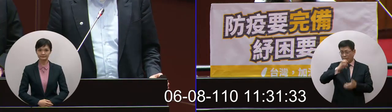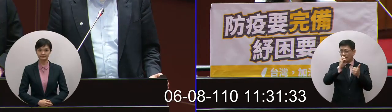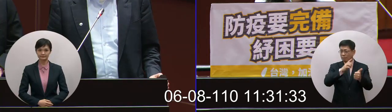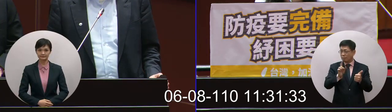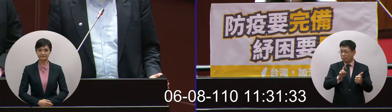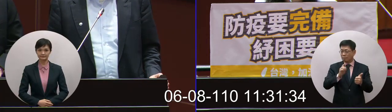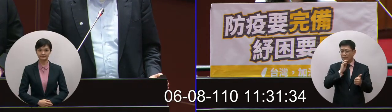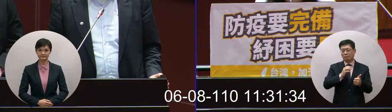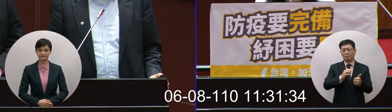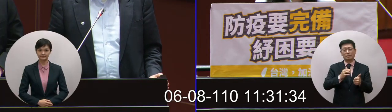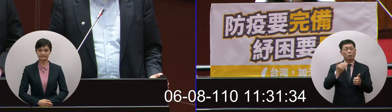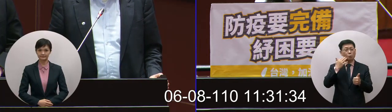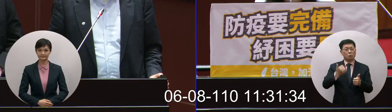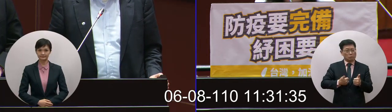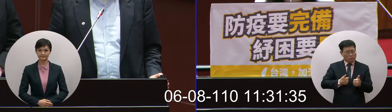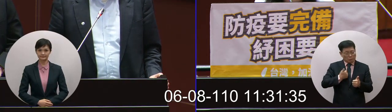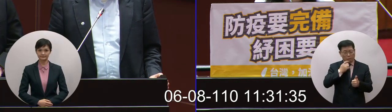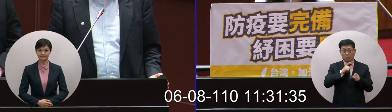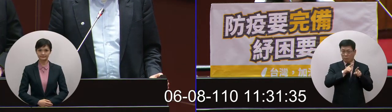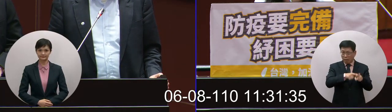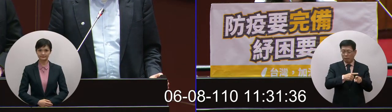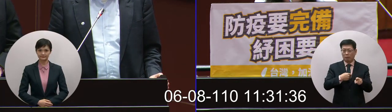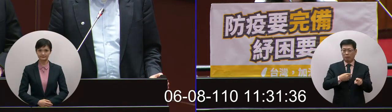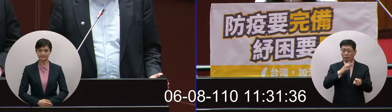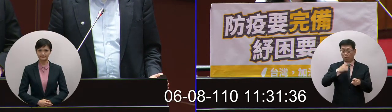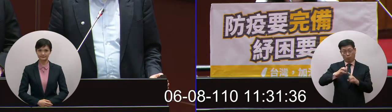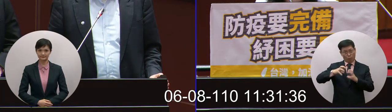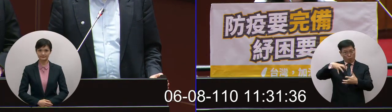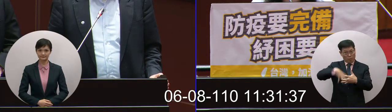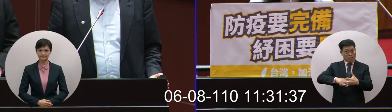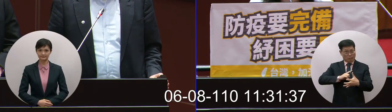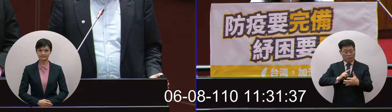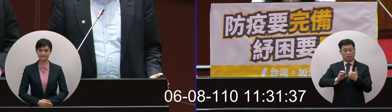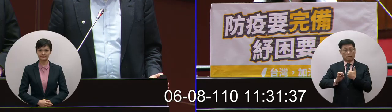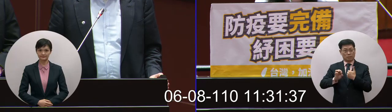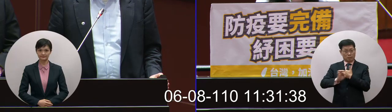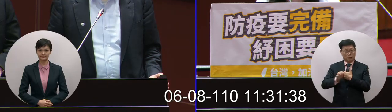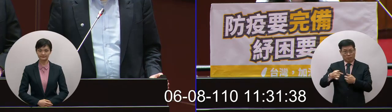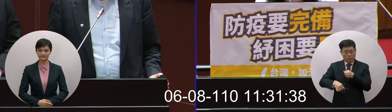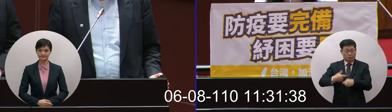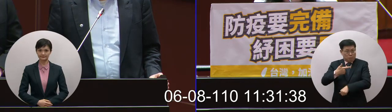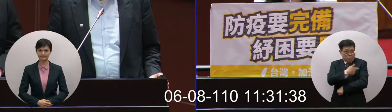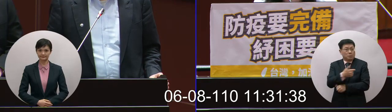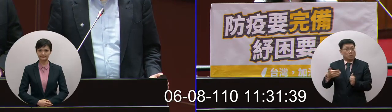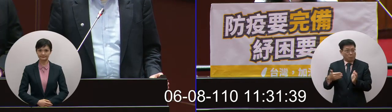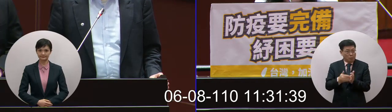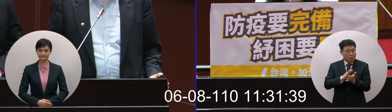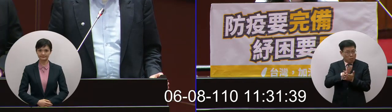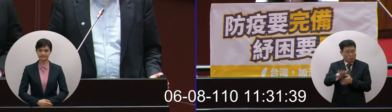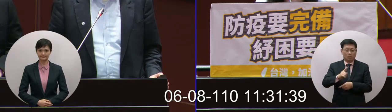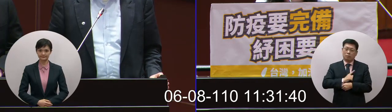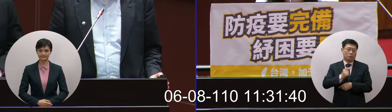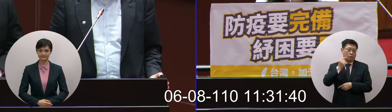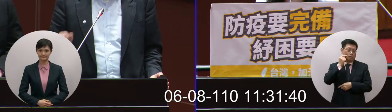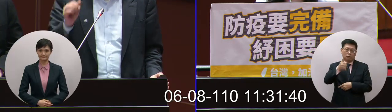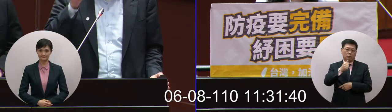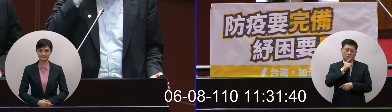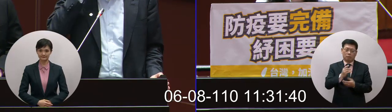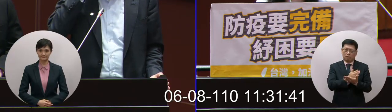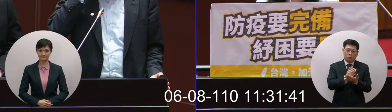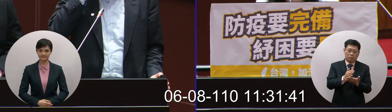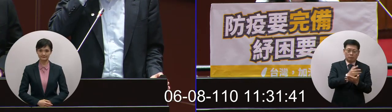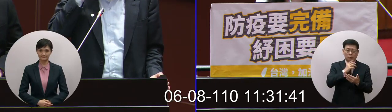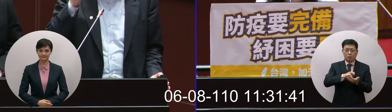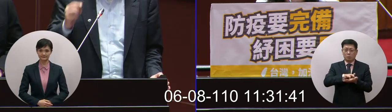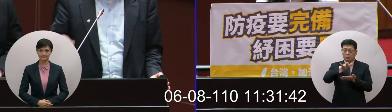醒，就是意思是说，如果是这样进行的话，有可能注射了国产疫苗的人之外，注射了国产疫苗的人，他仍然没有办法做这个边境的移动，或是